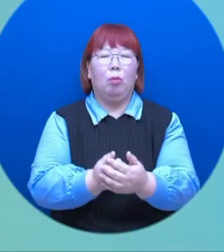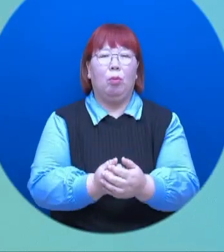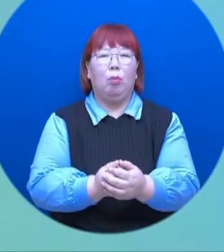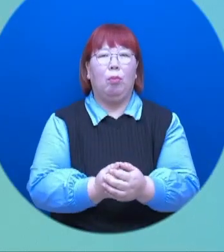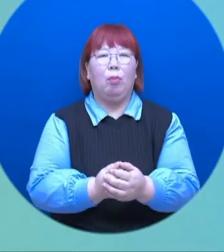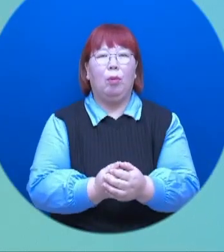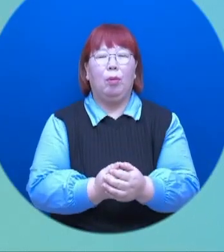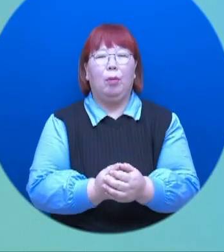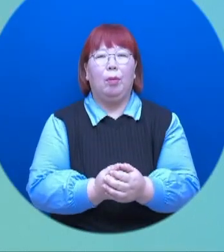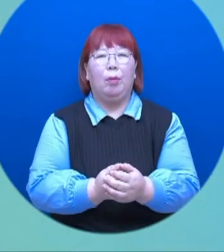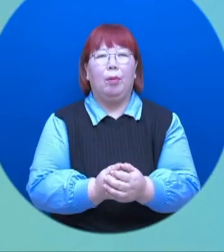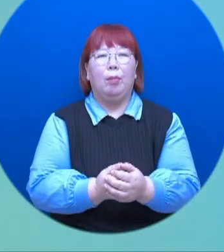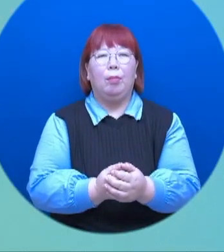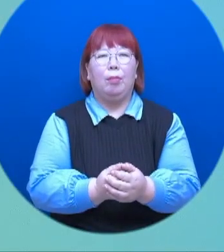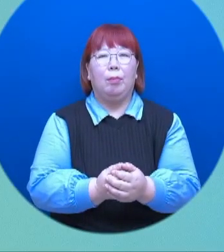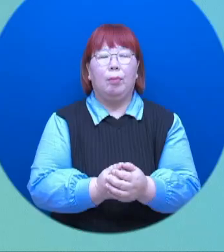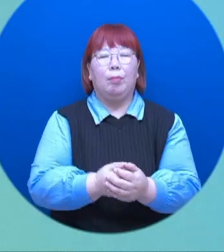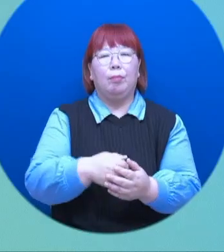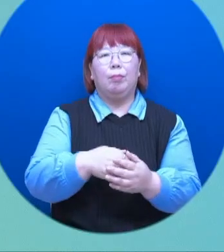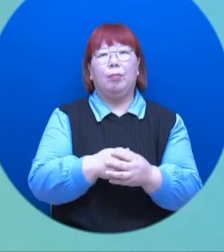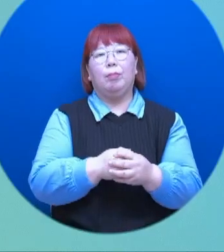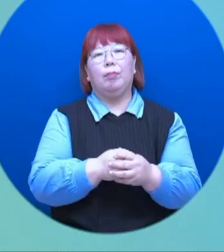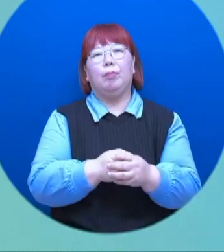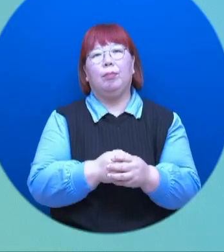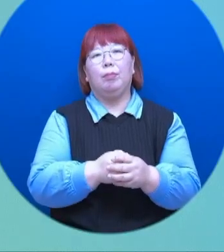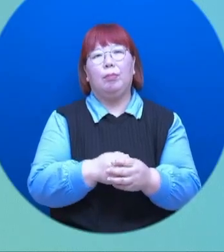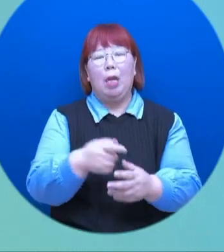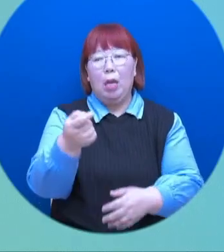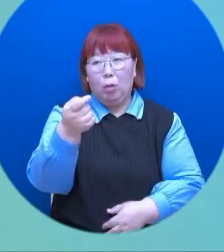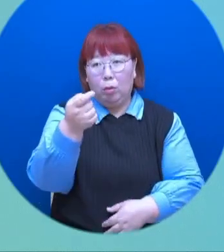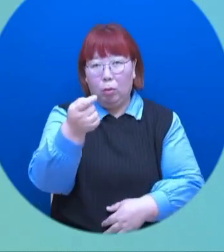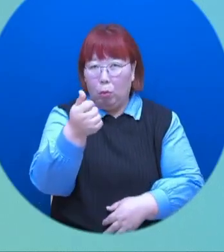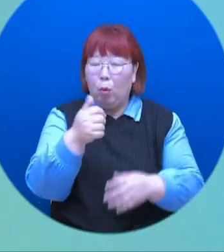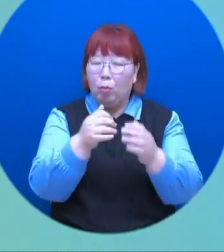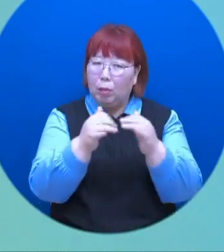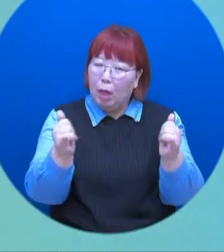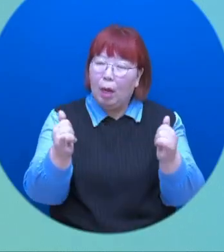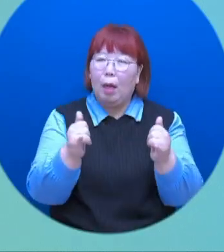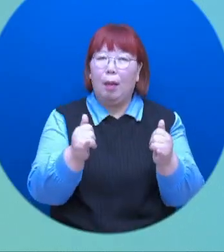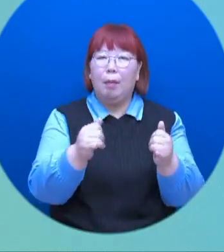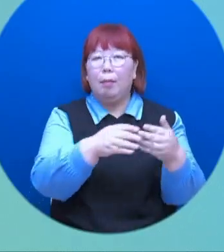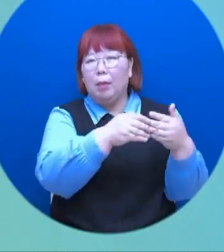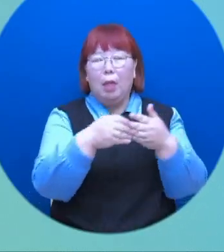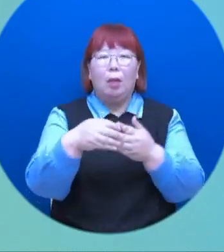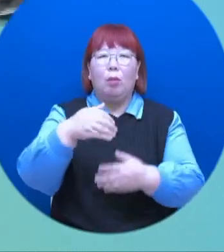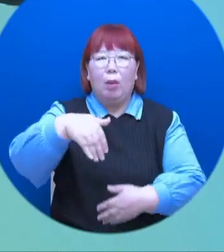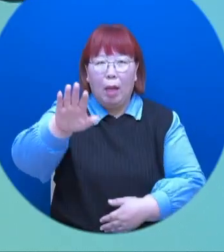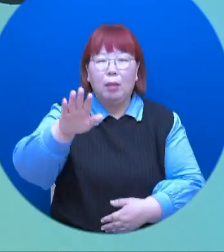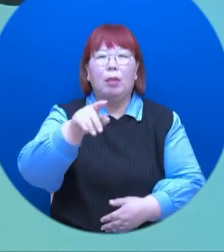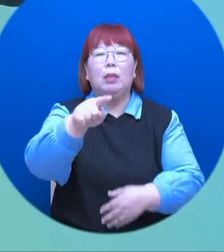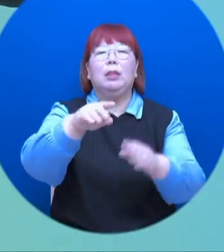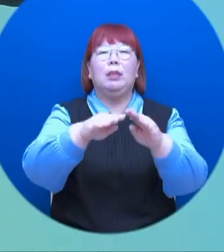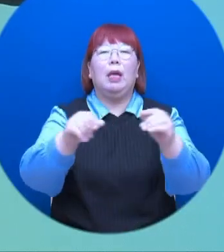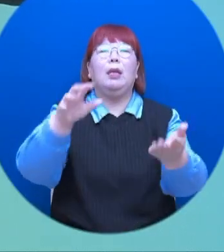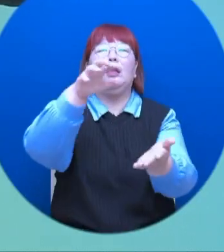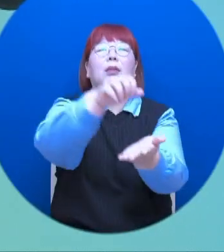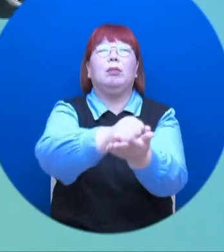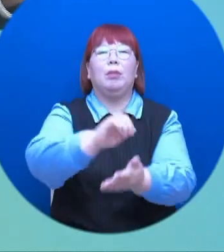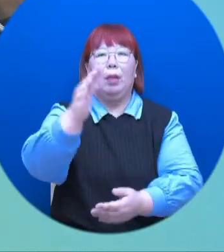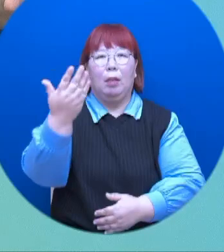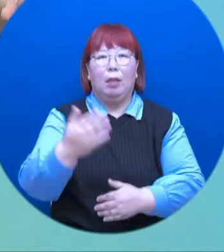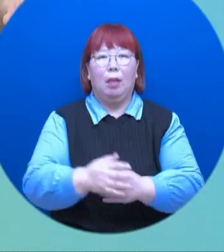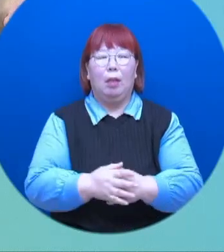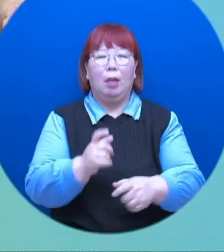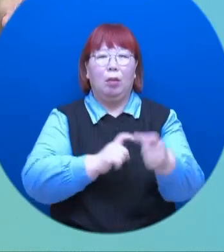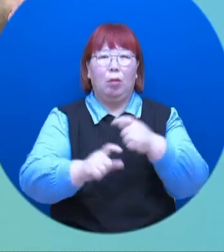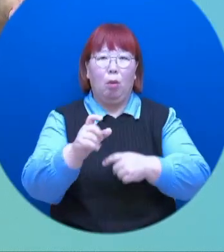갈렙은 소수를 끌고 그 거인과 싸워서 헤브론을 점령합니다. 더